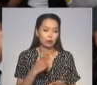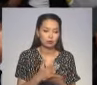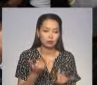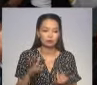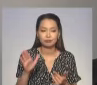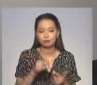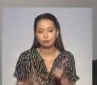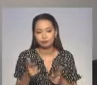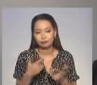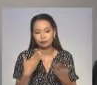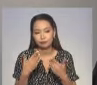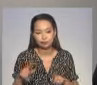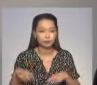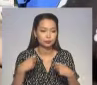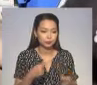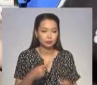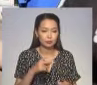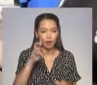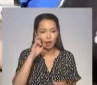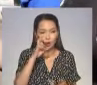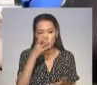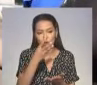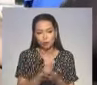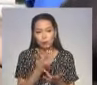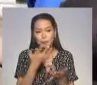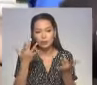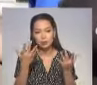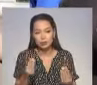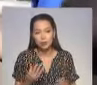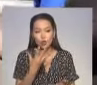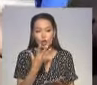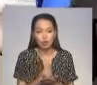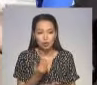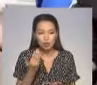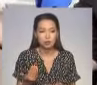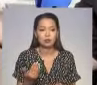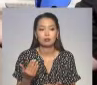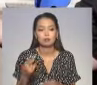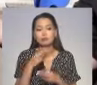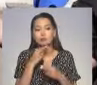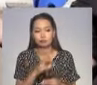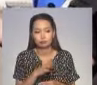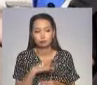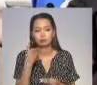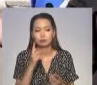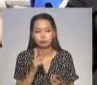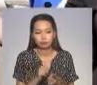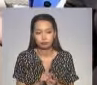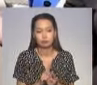передаче станции в коммунальную собственность. Последние дни собственник повернулся к нам лицом. Это